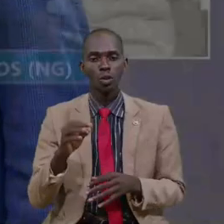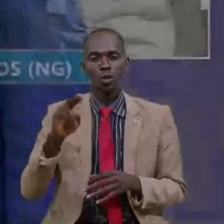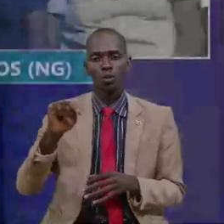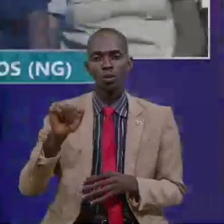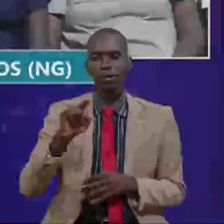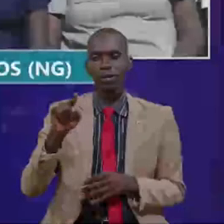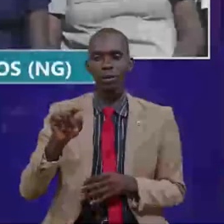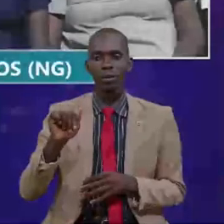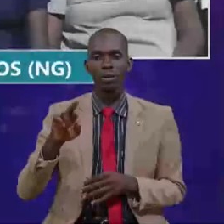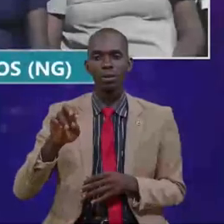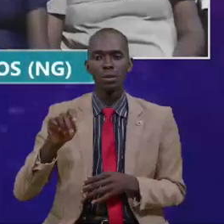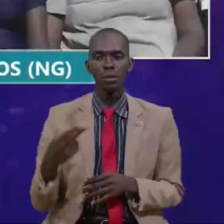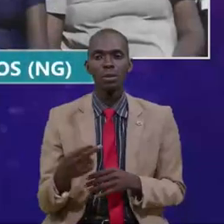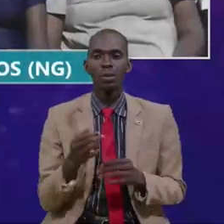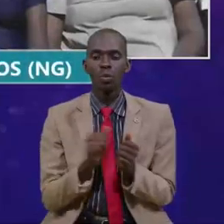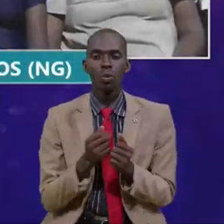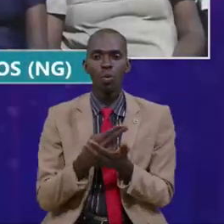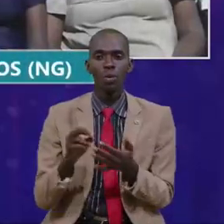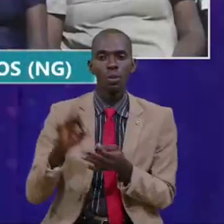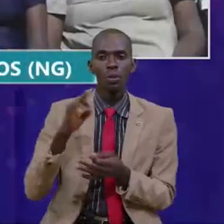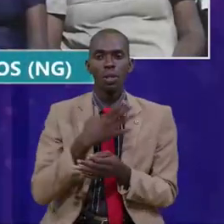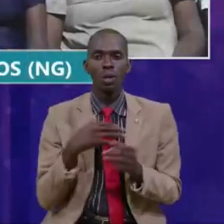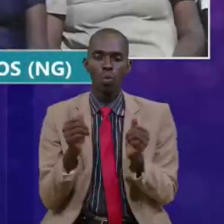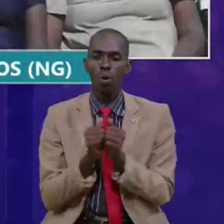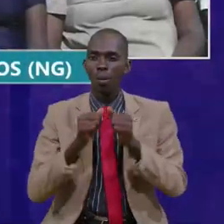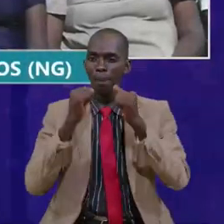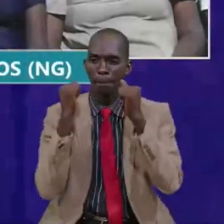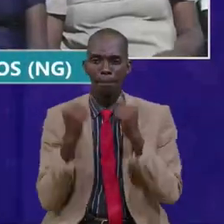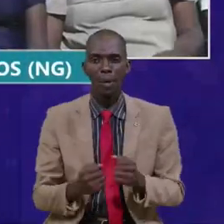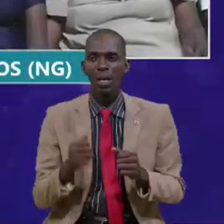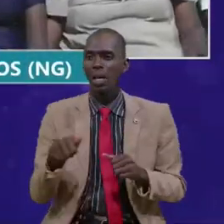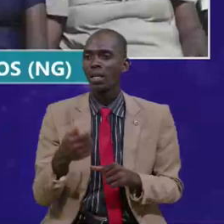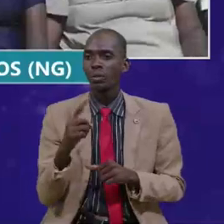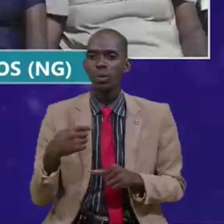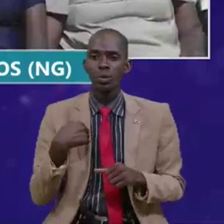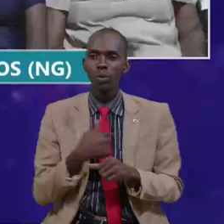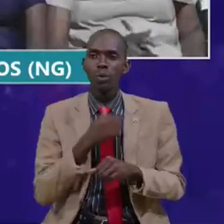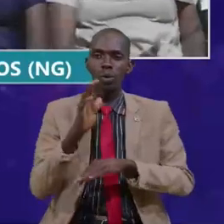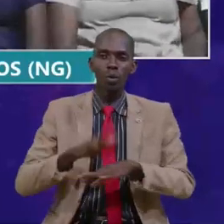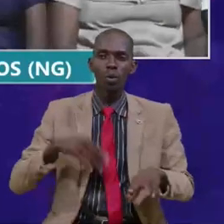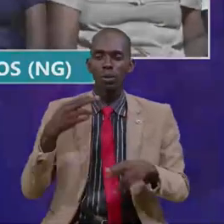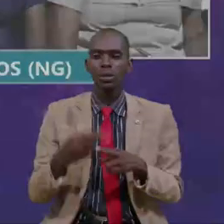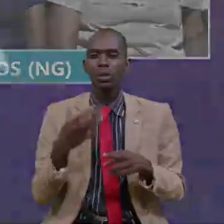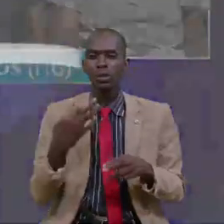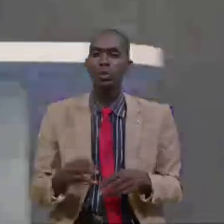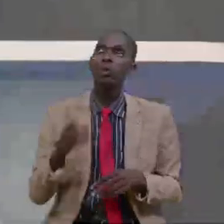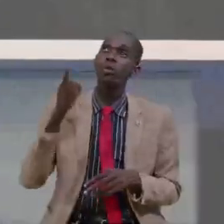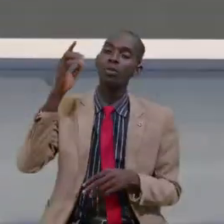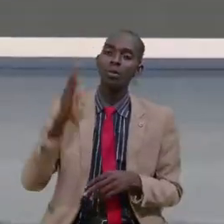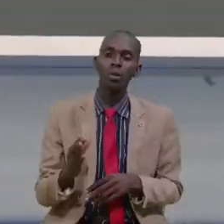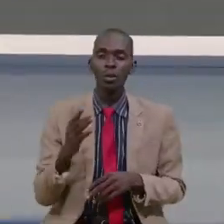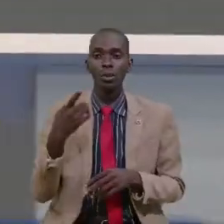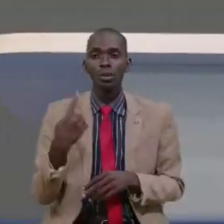Jésus de Nazareth, du Saint-Esprit de force qui est de puissance. Partout nous mentionnons le nom de Jésus,